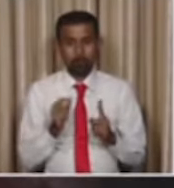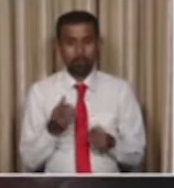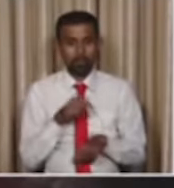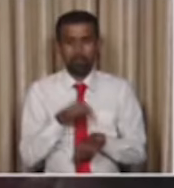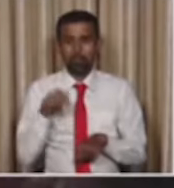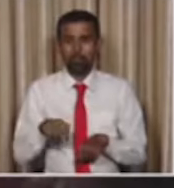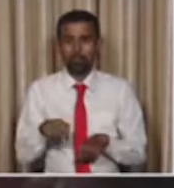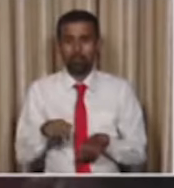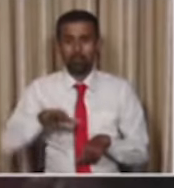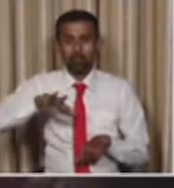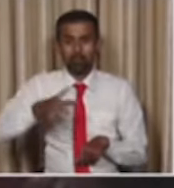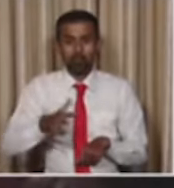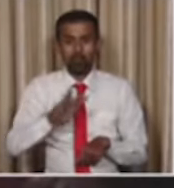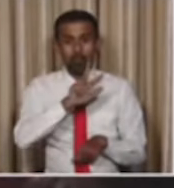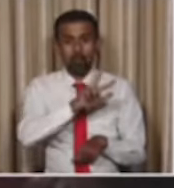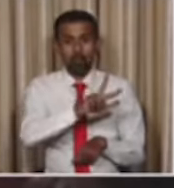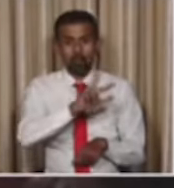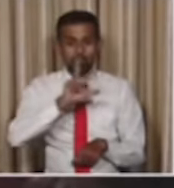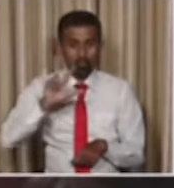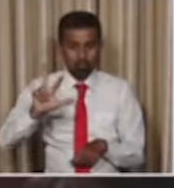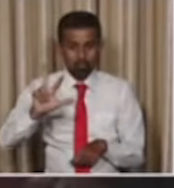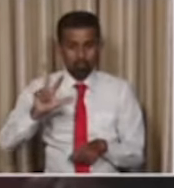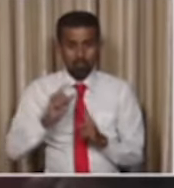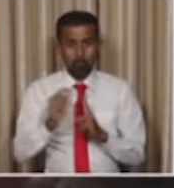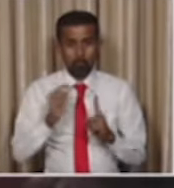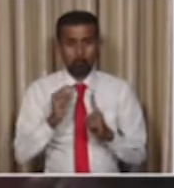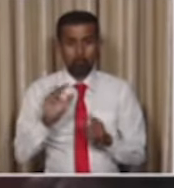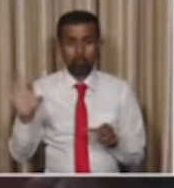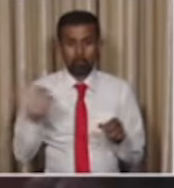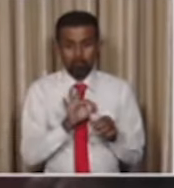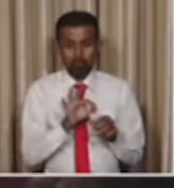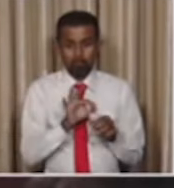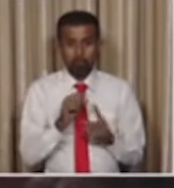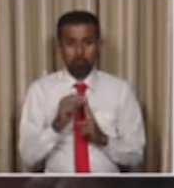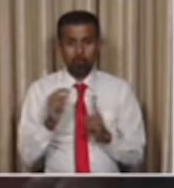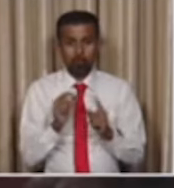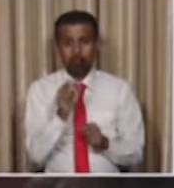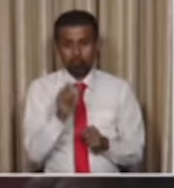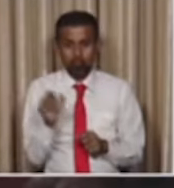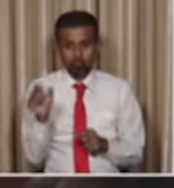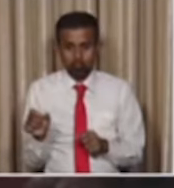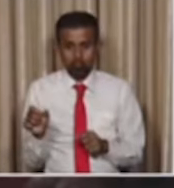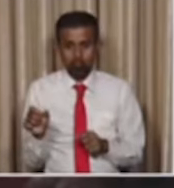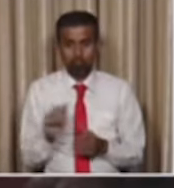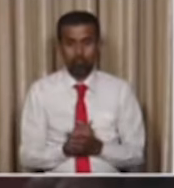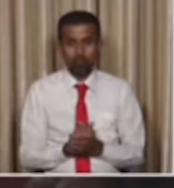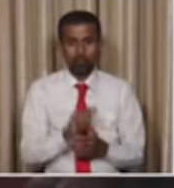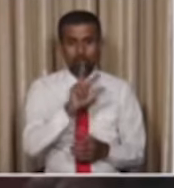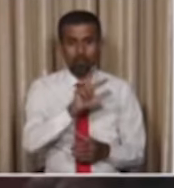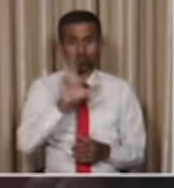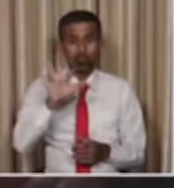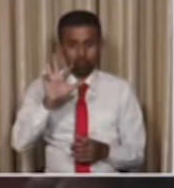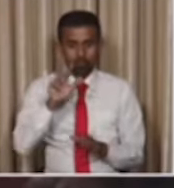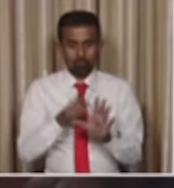ඉන්නවා 988 මේ පාර්ලිමේන්තුවට තේරීපත් වෙච්ච ගරු මන්ත්‍රීතුමන්ලා 88